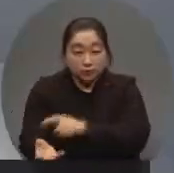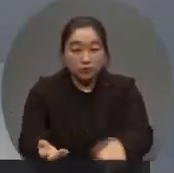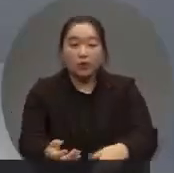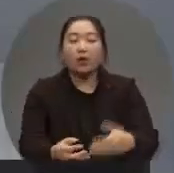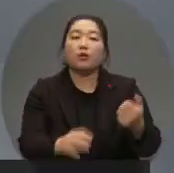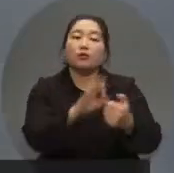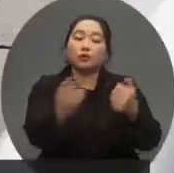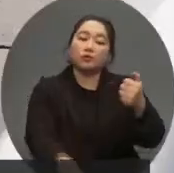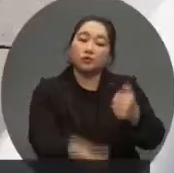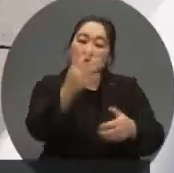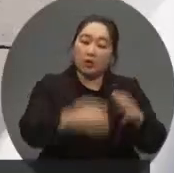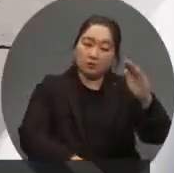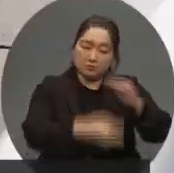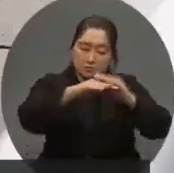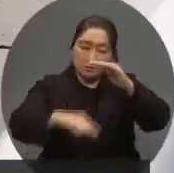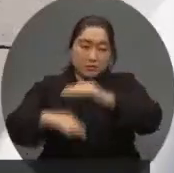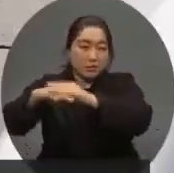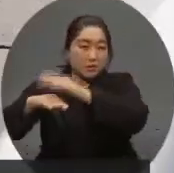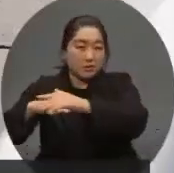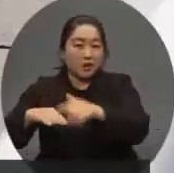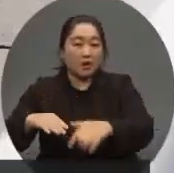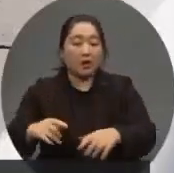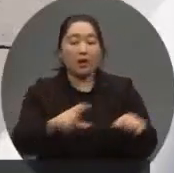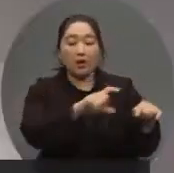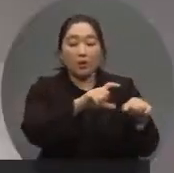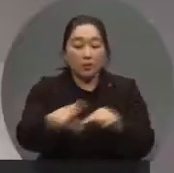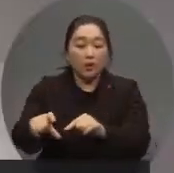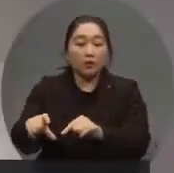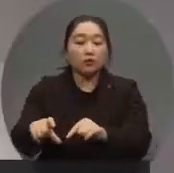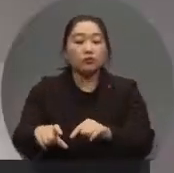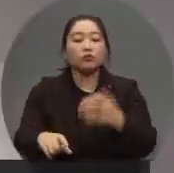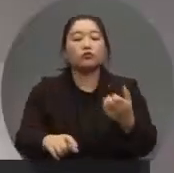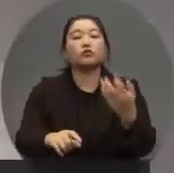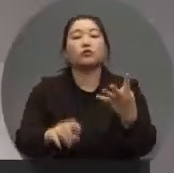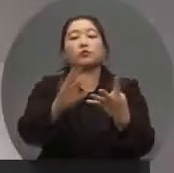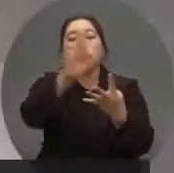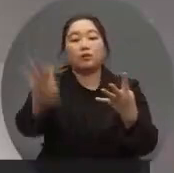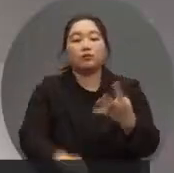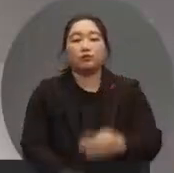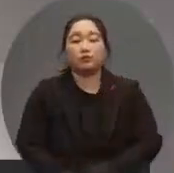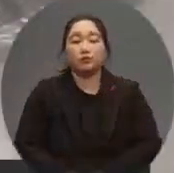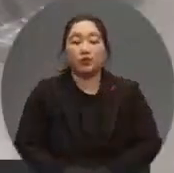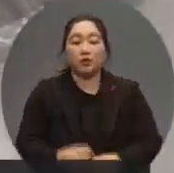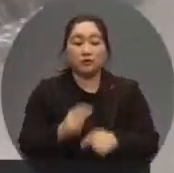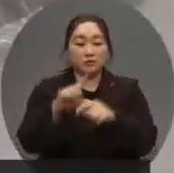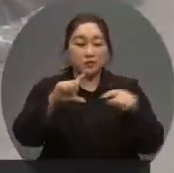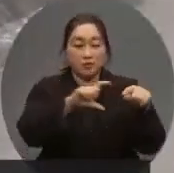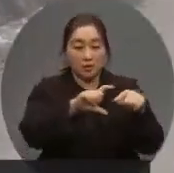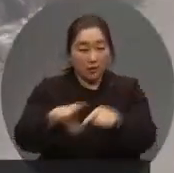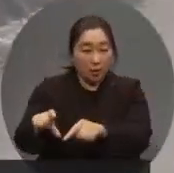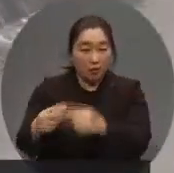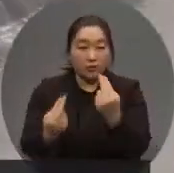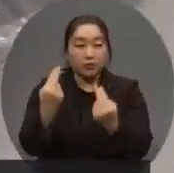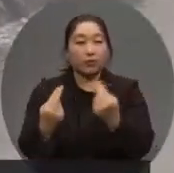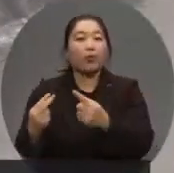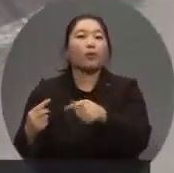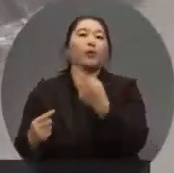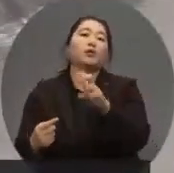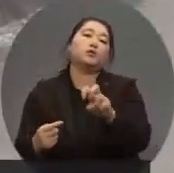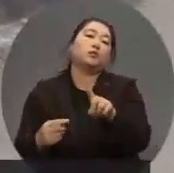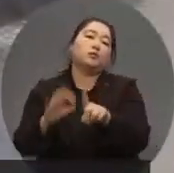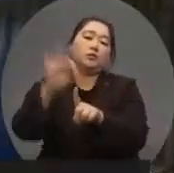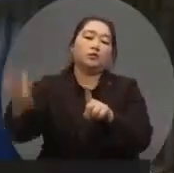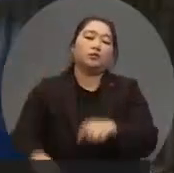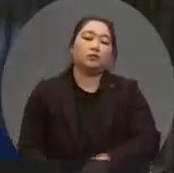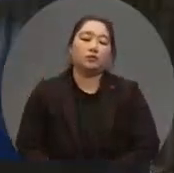찼습니다. 현재 충북 저수지의 평균 저수율은 94%, 평년의 121% 수준입니다.